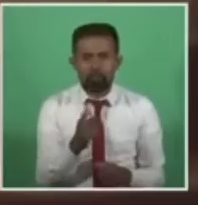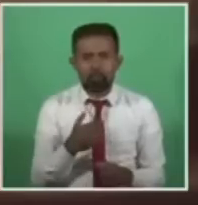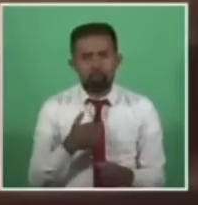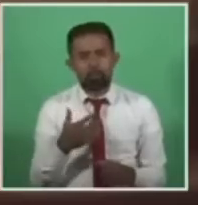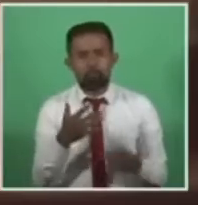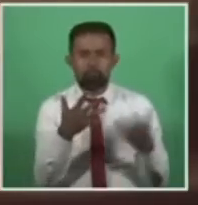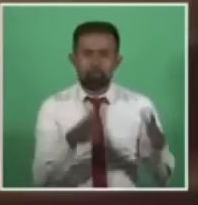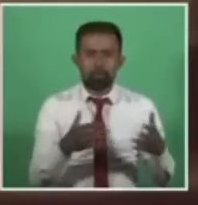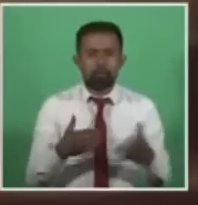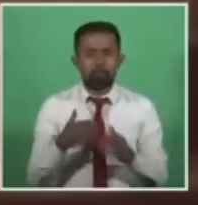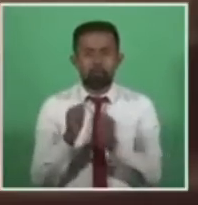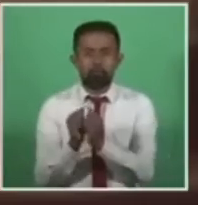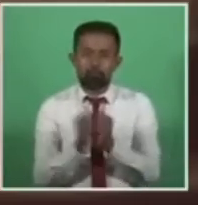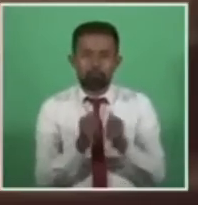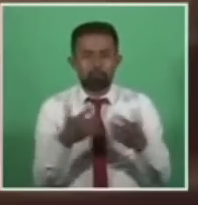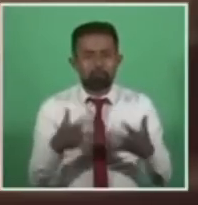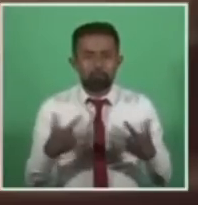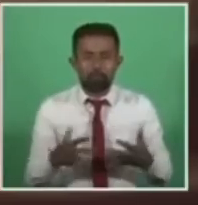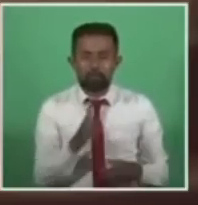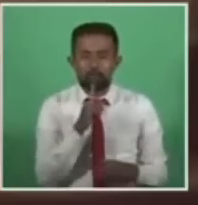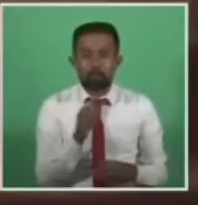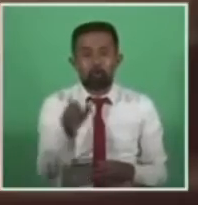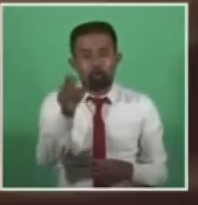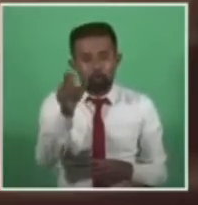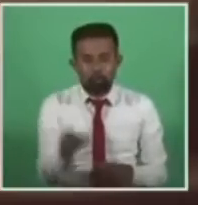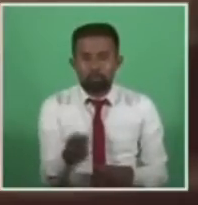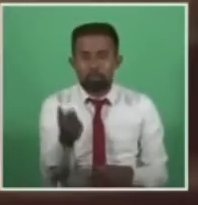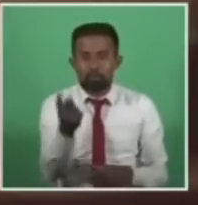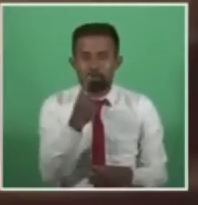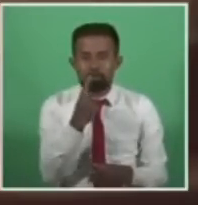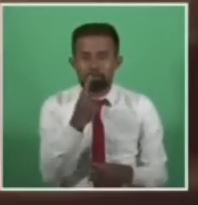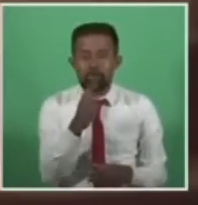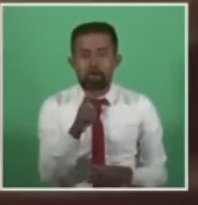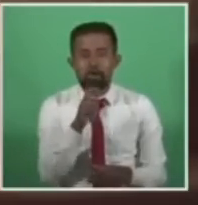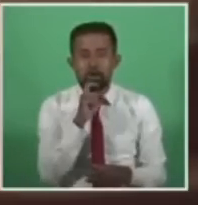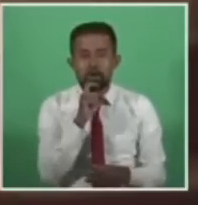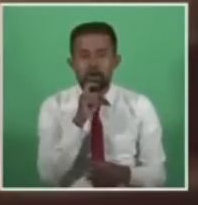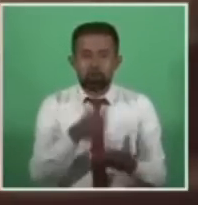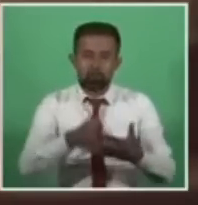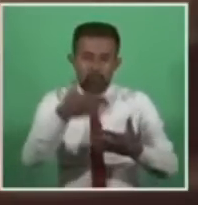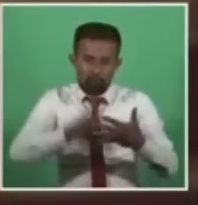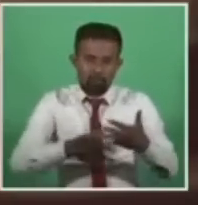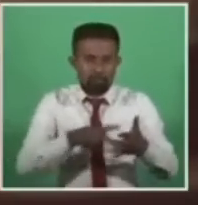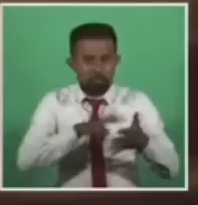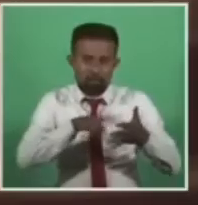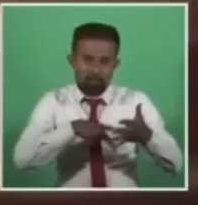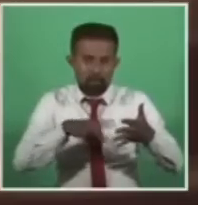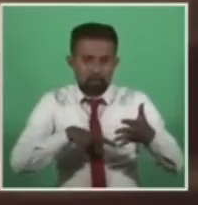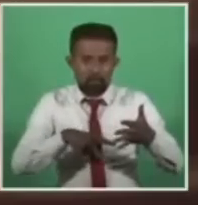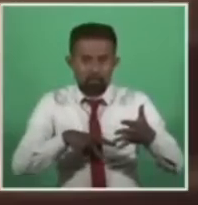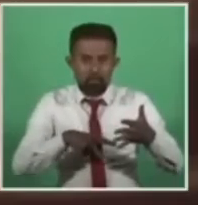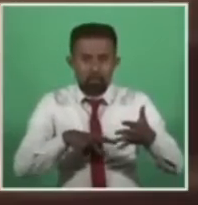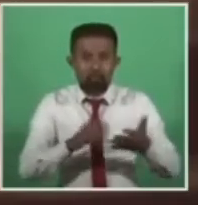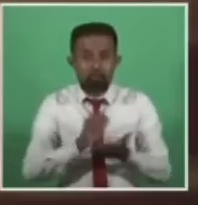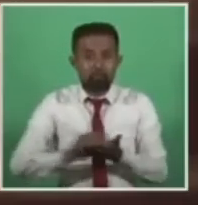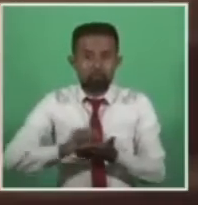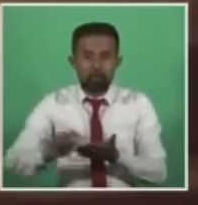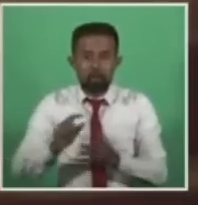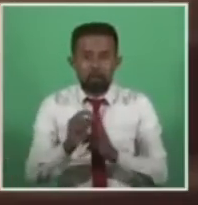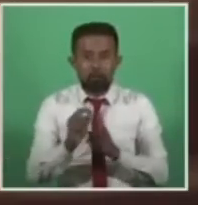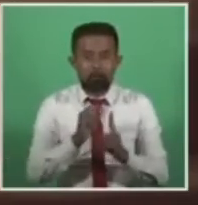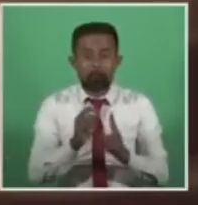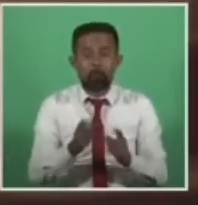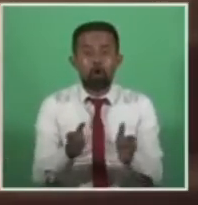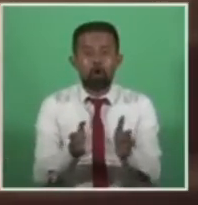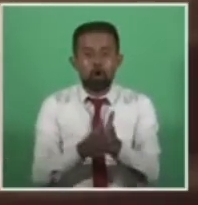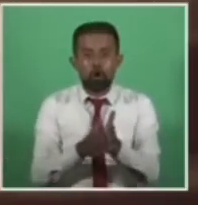කරා, මම මෙහෙම කරා කියලා. ඔබතුමා කියපු ඒ නඩු වාර්තාවත් මම කියවන්නම්. මම ලියලා තියෙනවා පාර්ලිමේන්තු තේරුම්